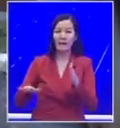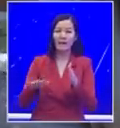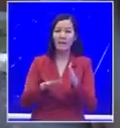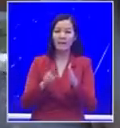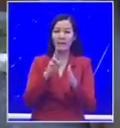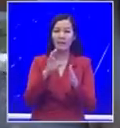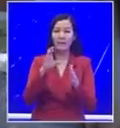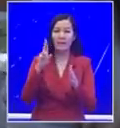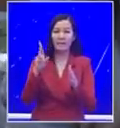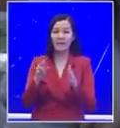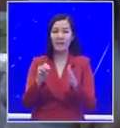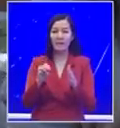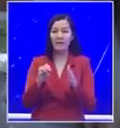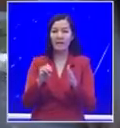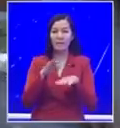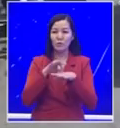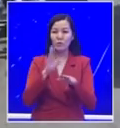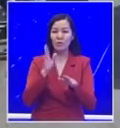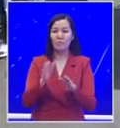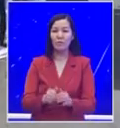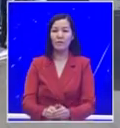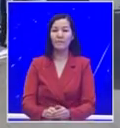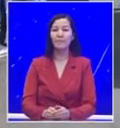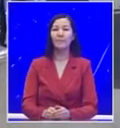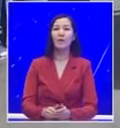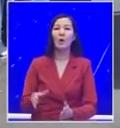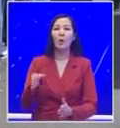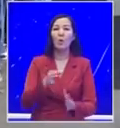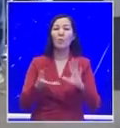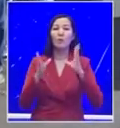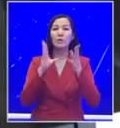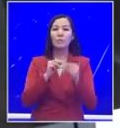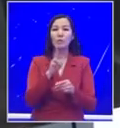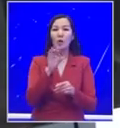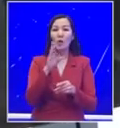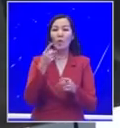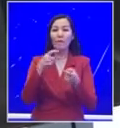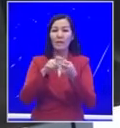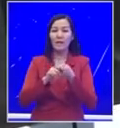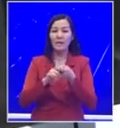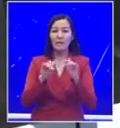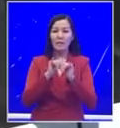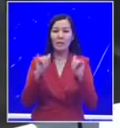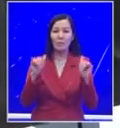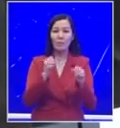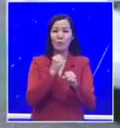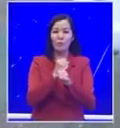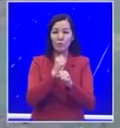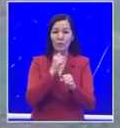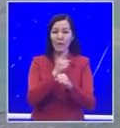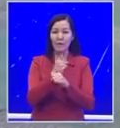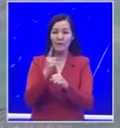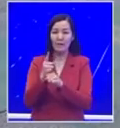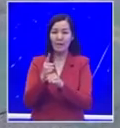КСК мекемелерімен жүргізіледі. Ал облыс бойынша COVID-19 індетінің таралуына жол бермеу үшін әр